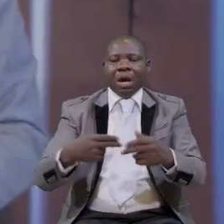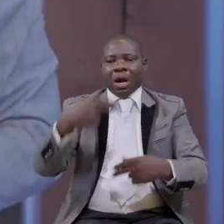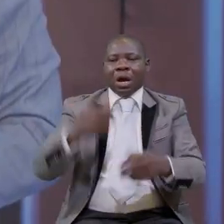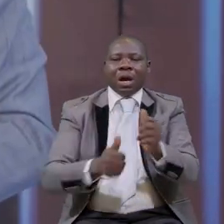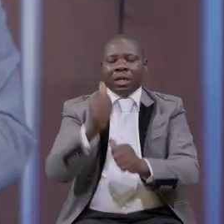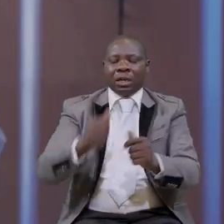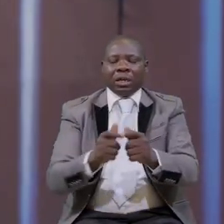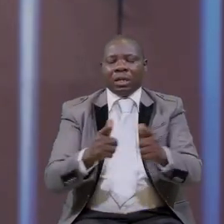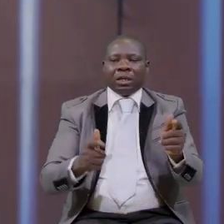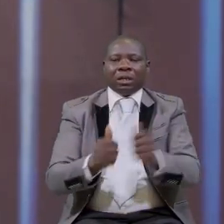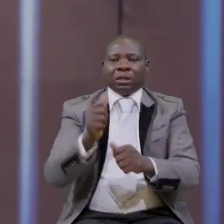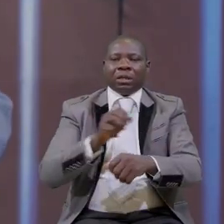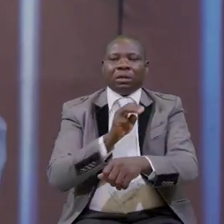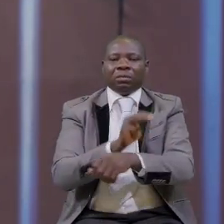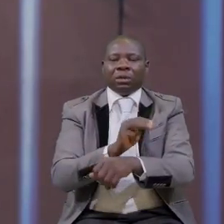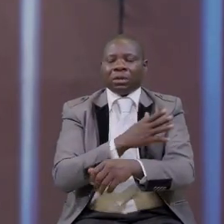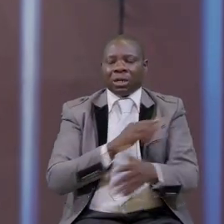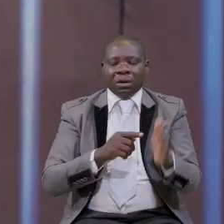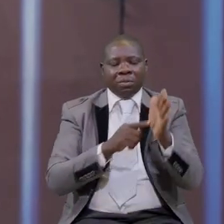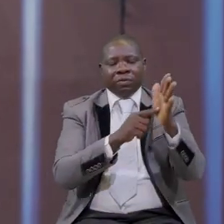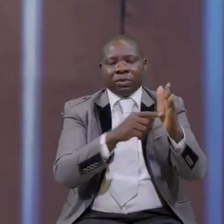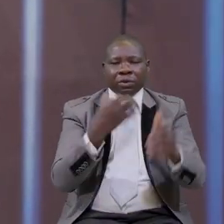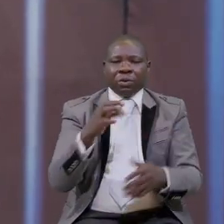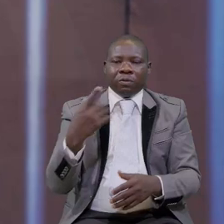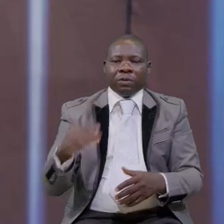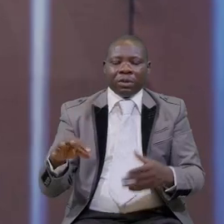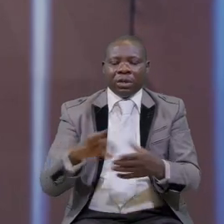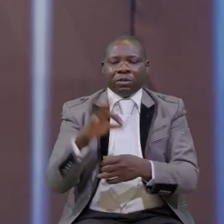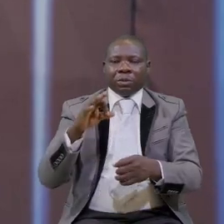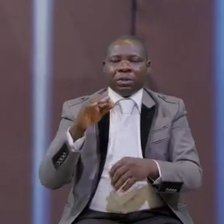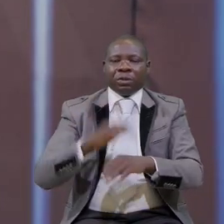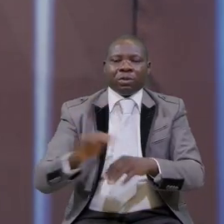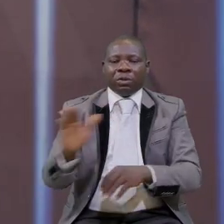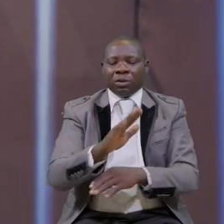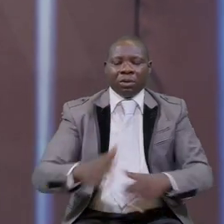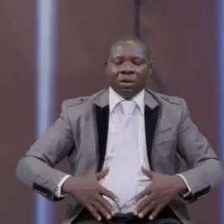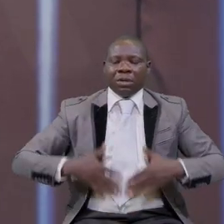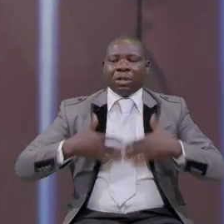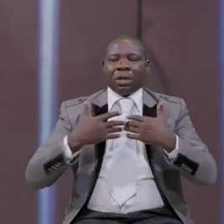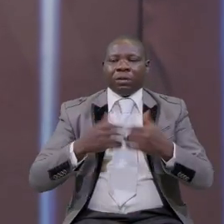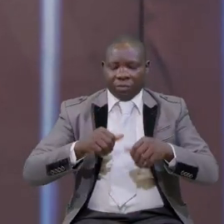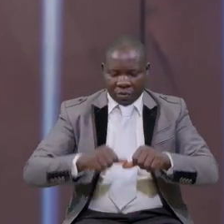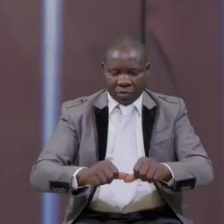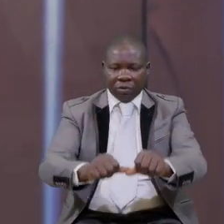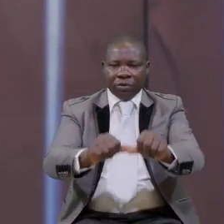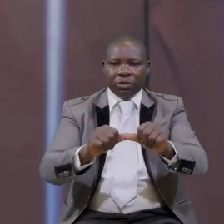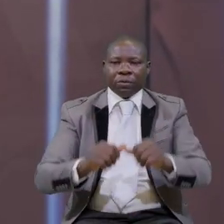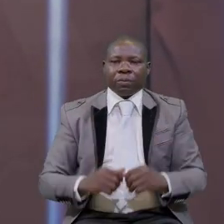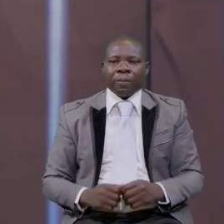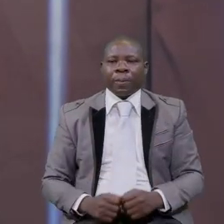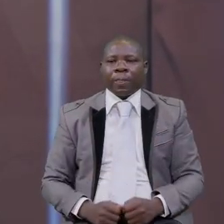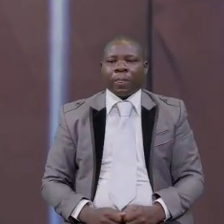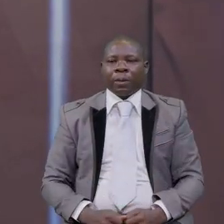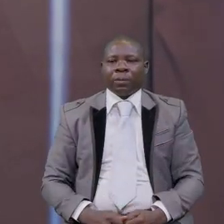élevé, un plus grand ministère dans ta vie. Avance.